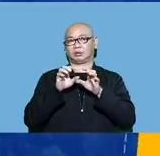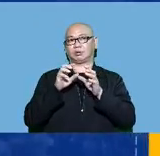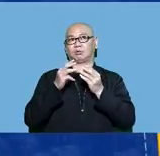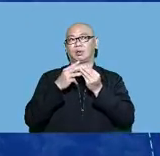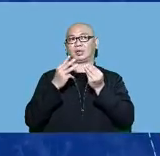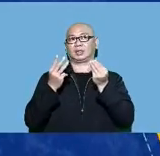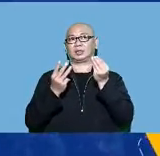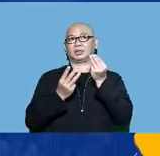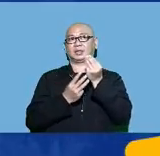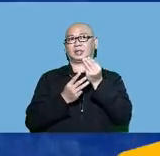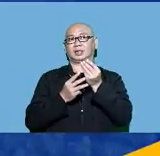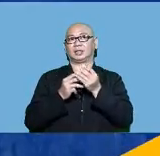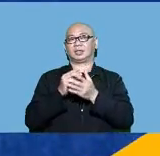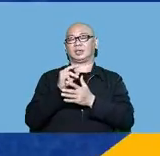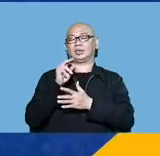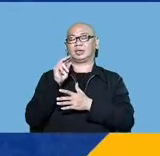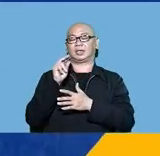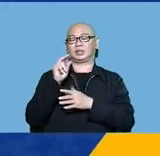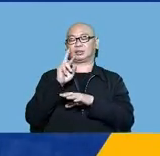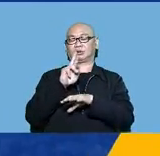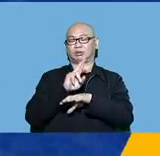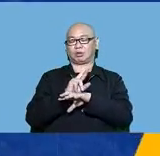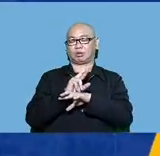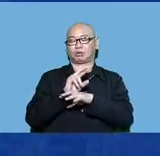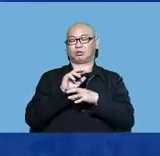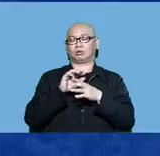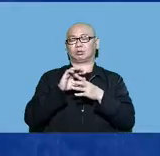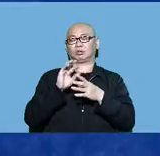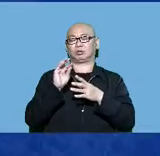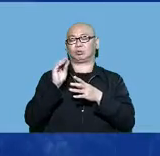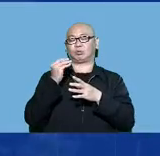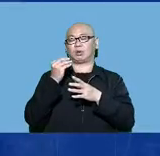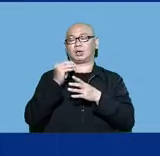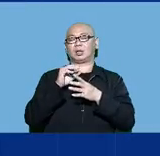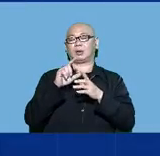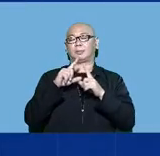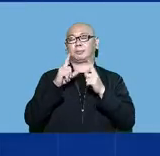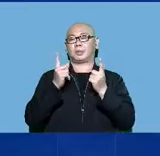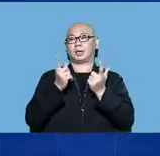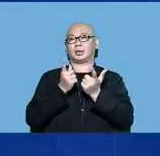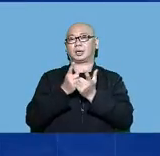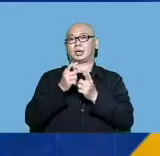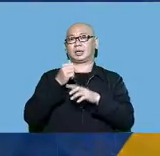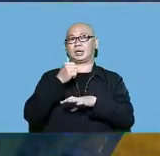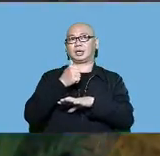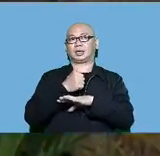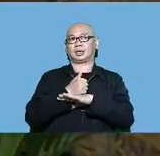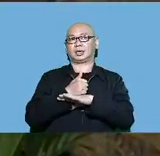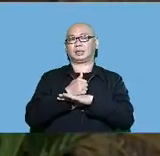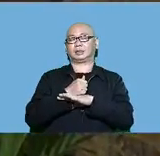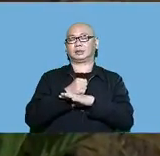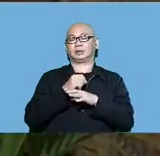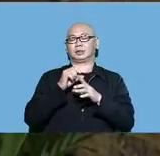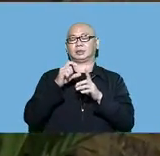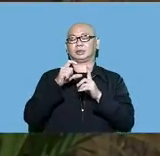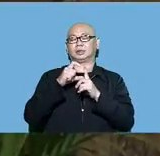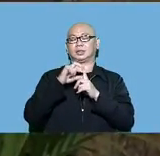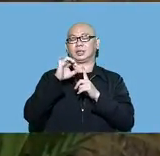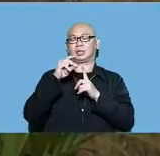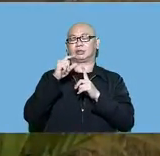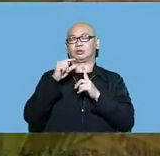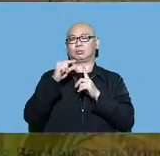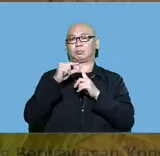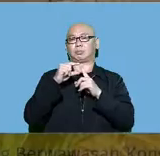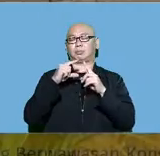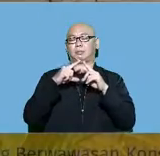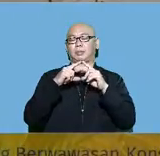Rektor, Ketua Lembaga, Dekan, Direktur Pascasarjana, Wakil